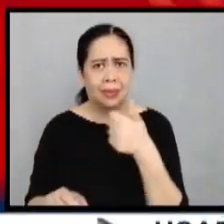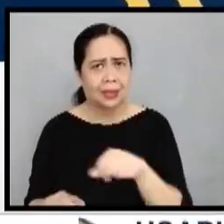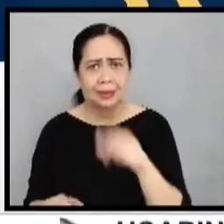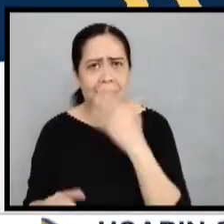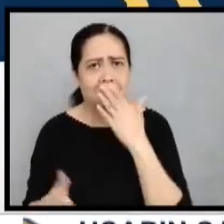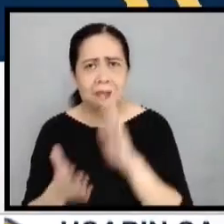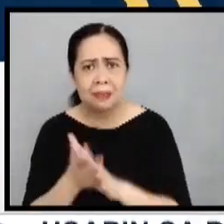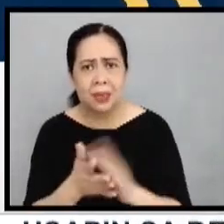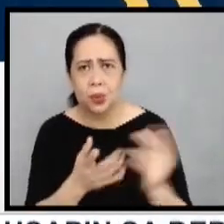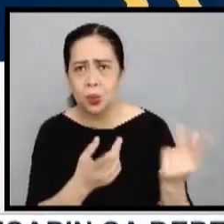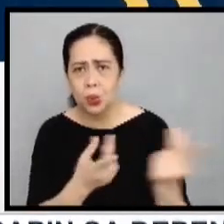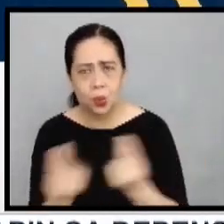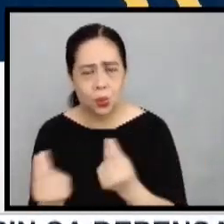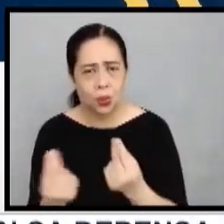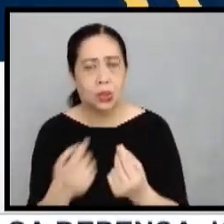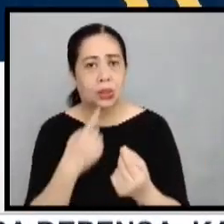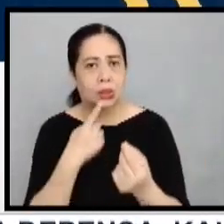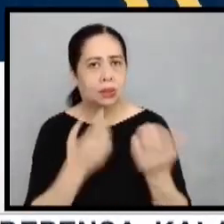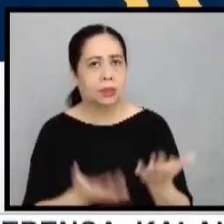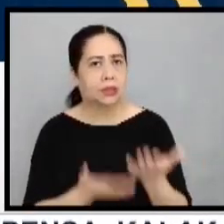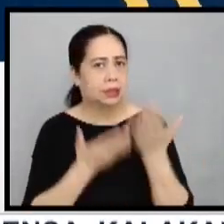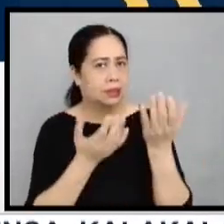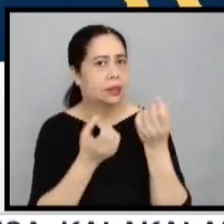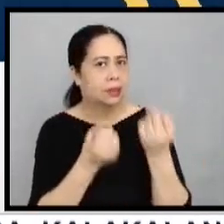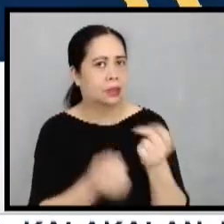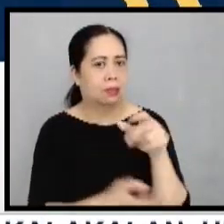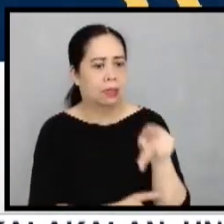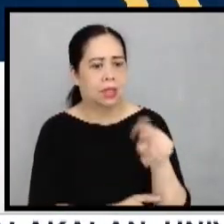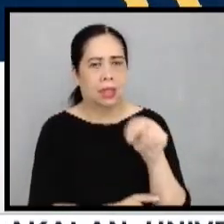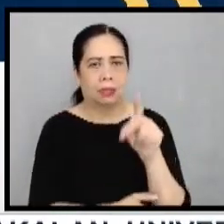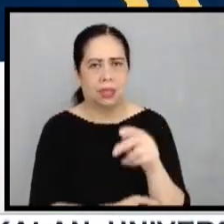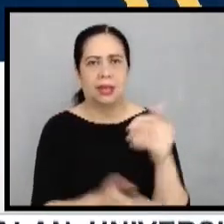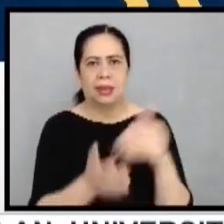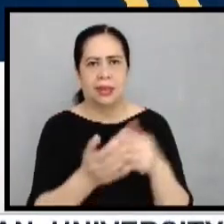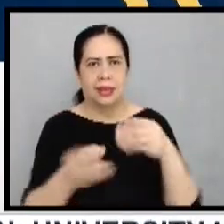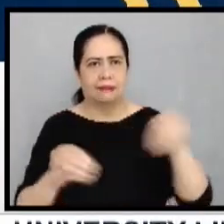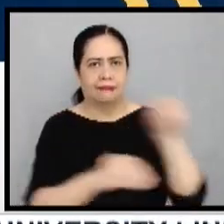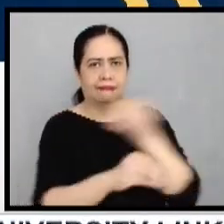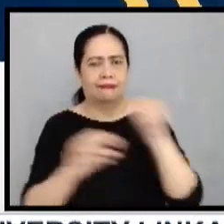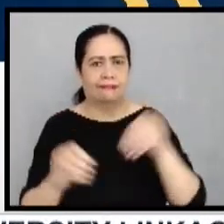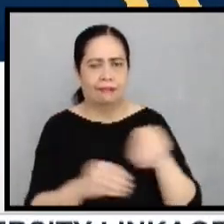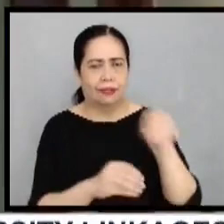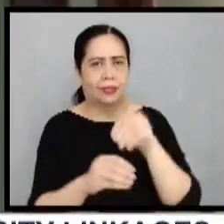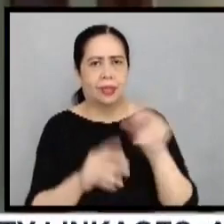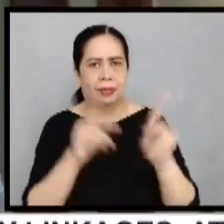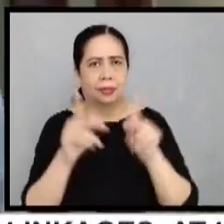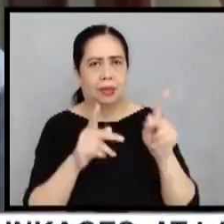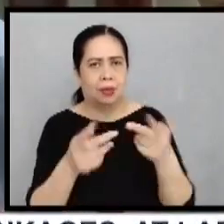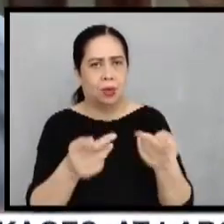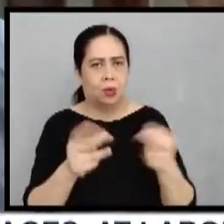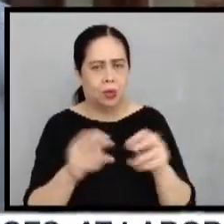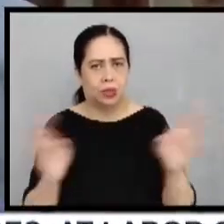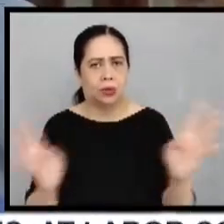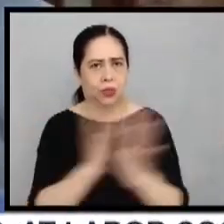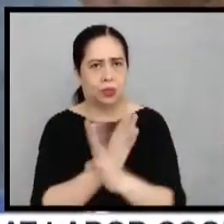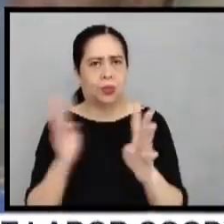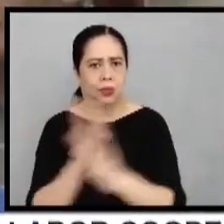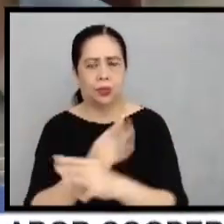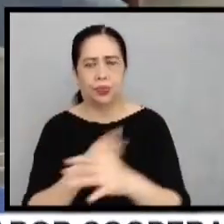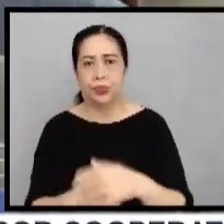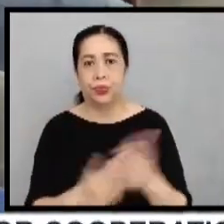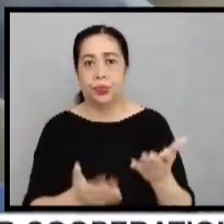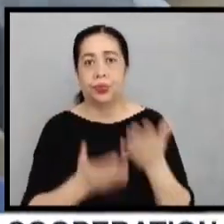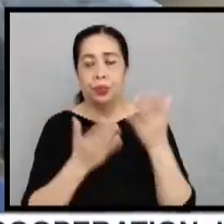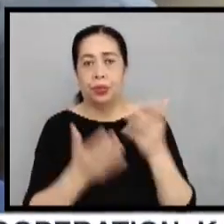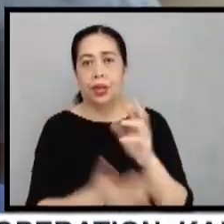gawain. Iminungkahi rin ni Romualdez sa PNP ang reorganisasyon sa Drug Enforcement Unit nito. Si House Deputy Speaker Ralph